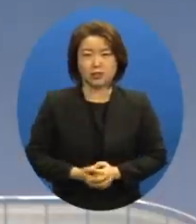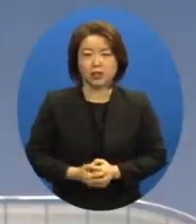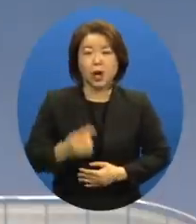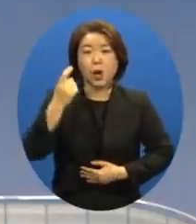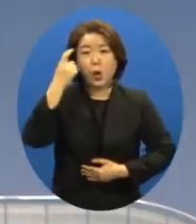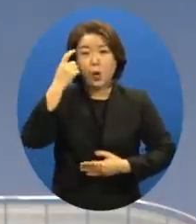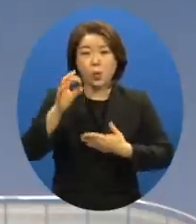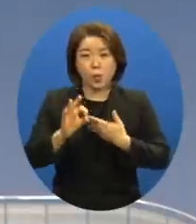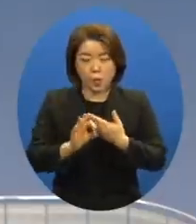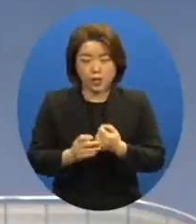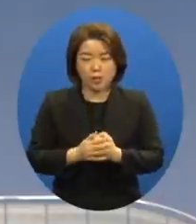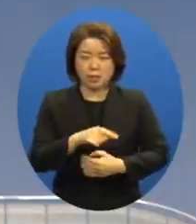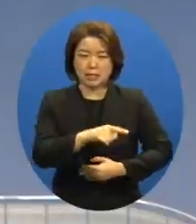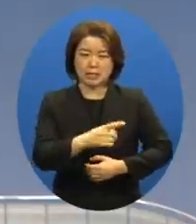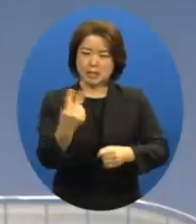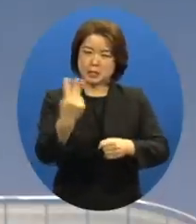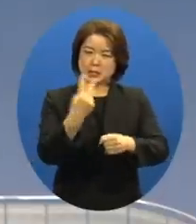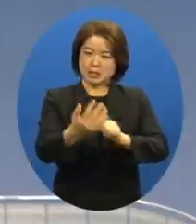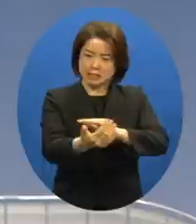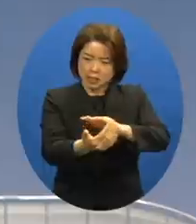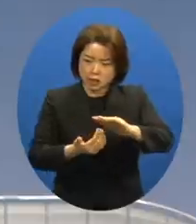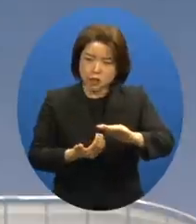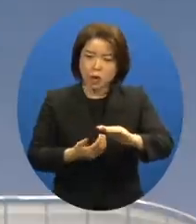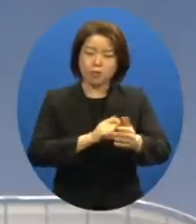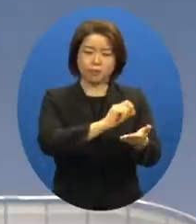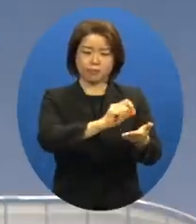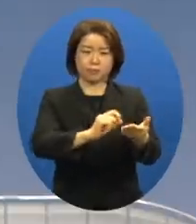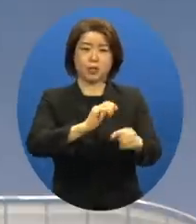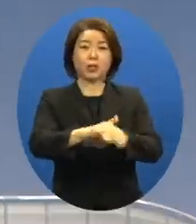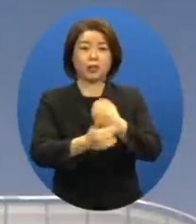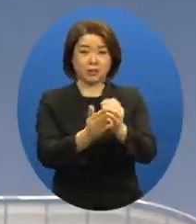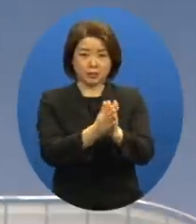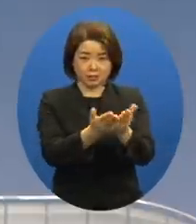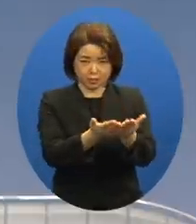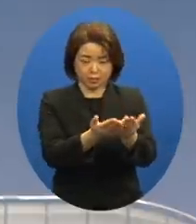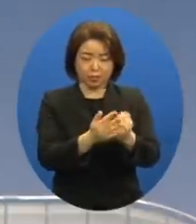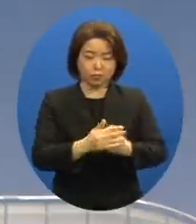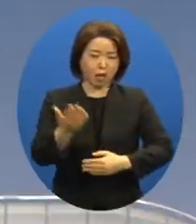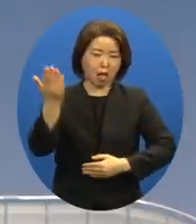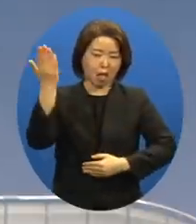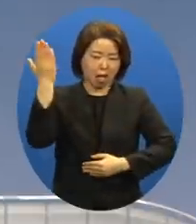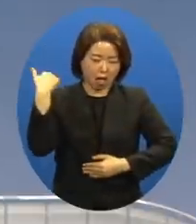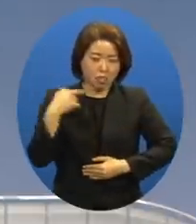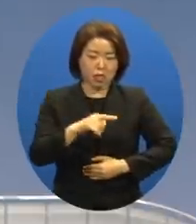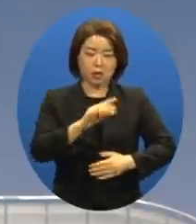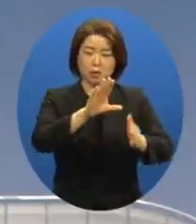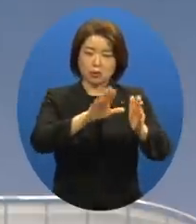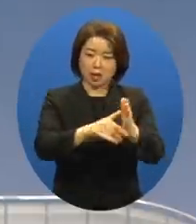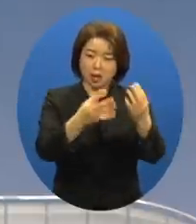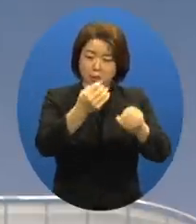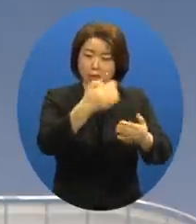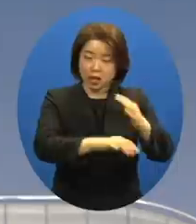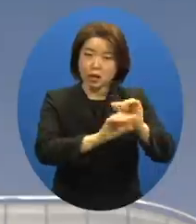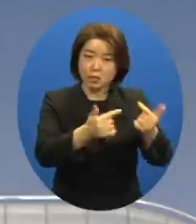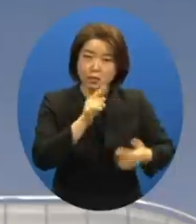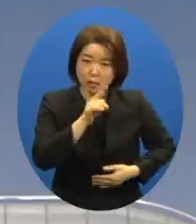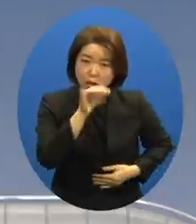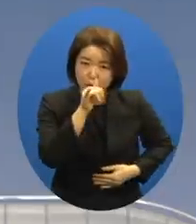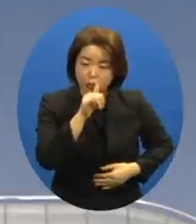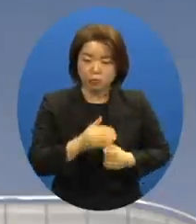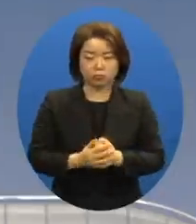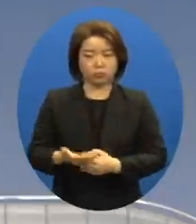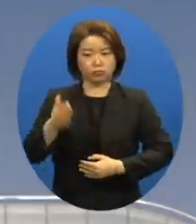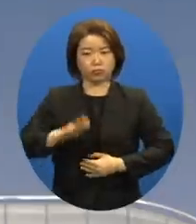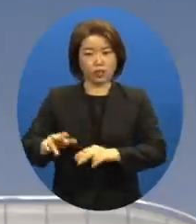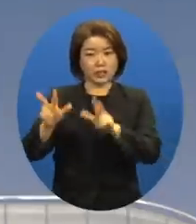왜냐하면 이것은 2000년 전에 기록된 성경 입니다 그때도 때가 얼마 남지 않았다는 겁니다 그런데